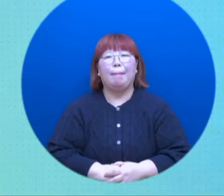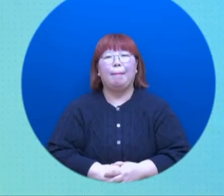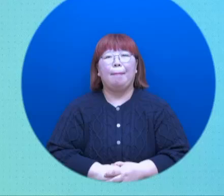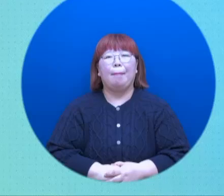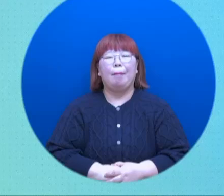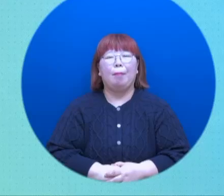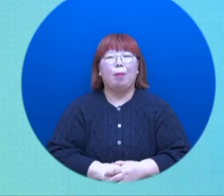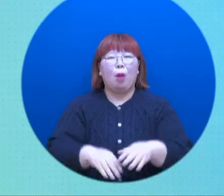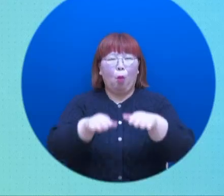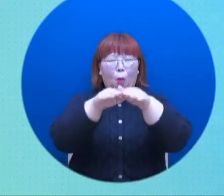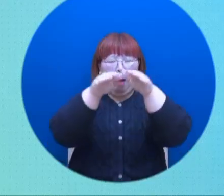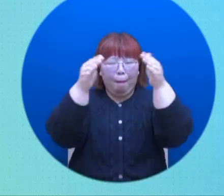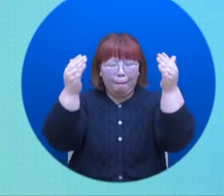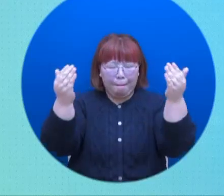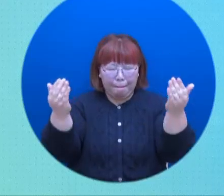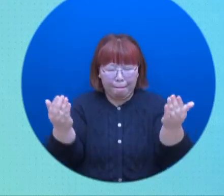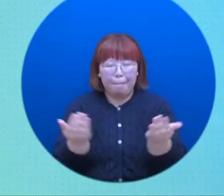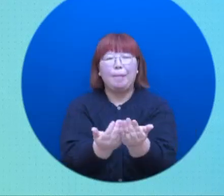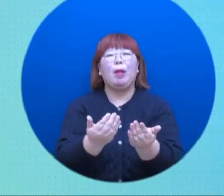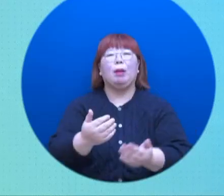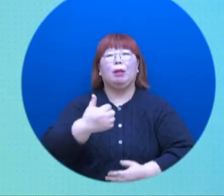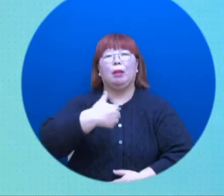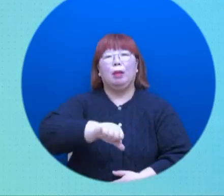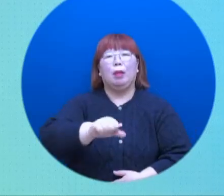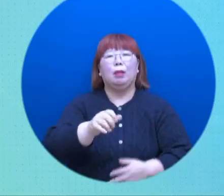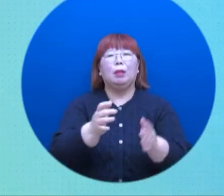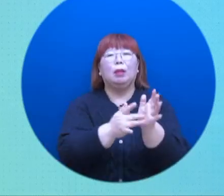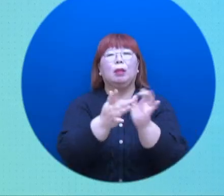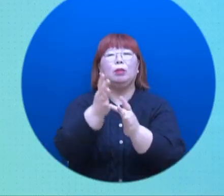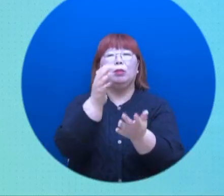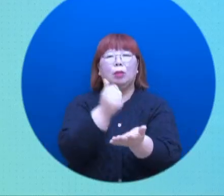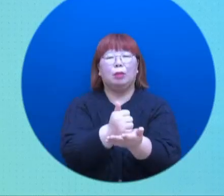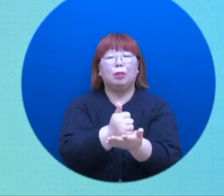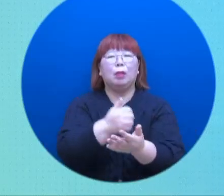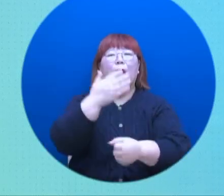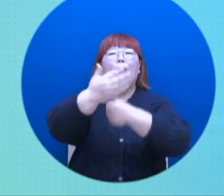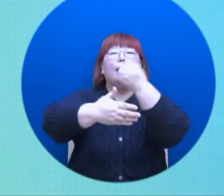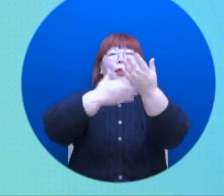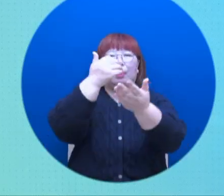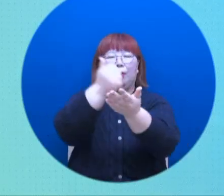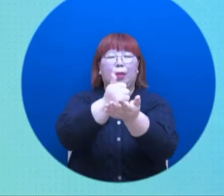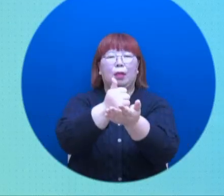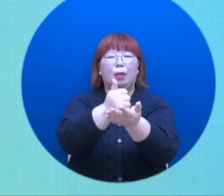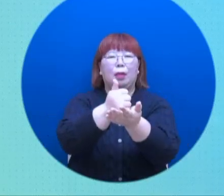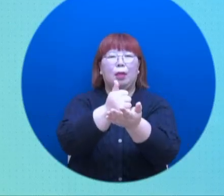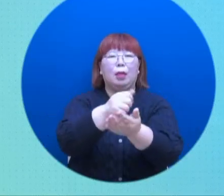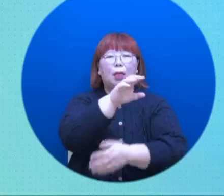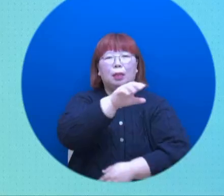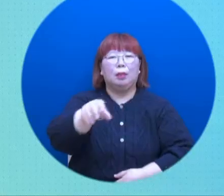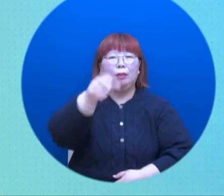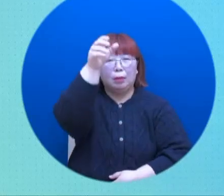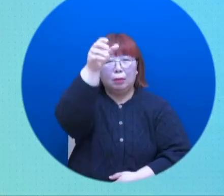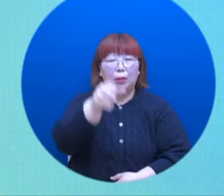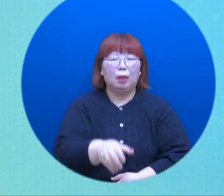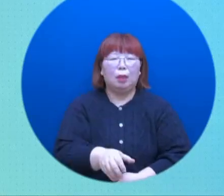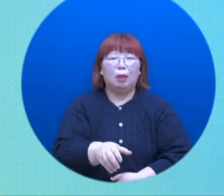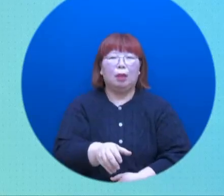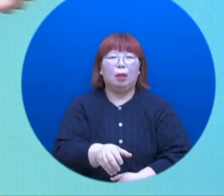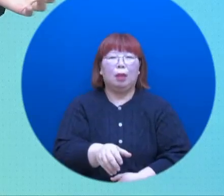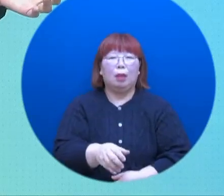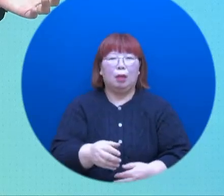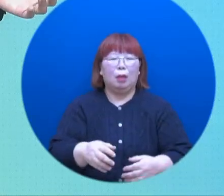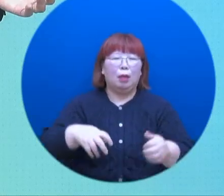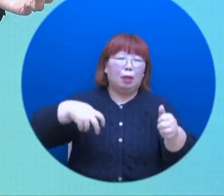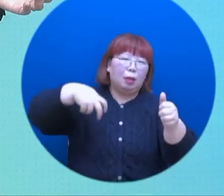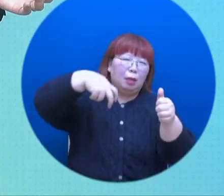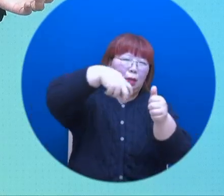이 완벽한 아들 예수님을 하나님께서 십자가에